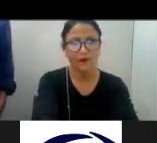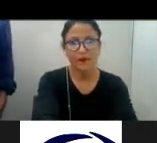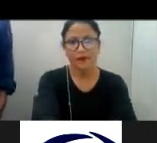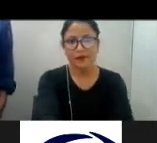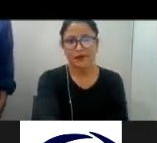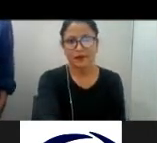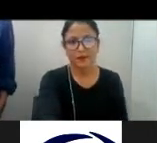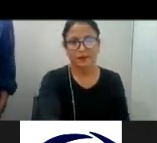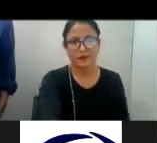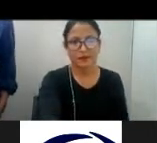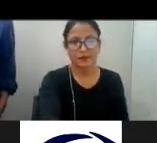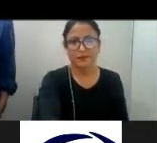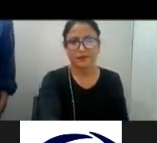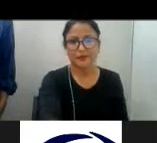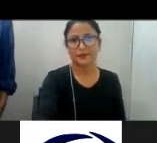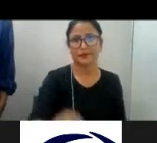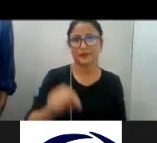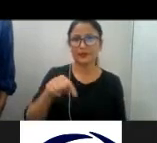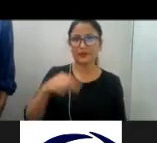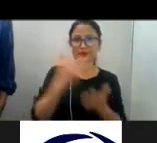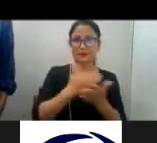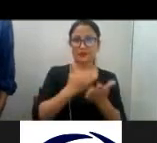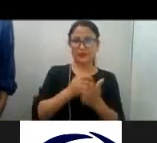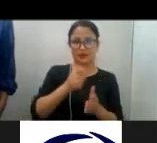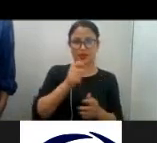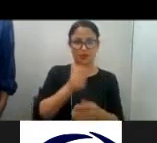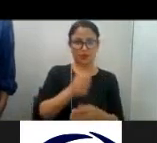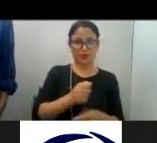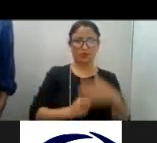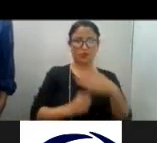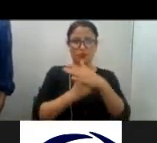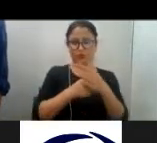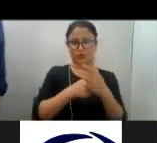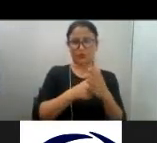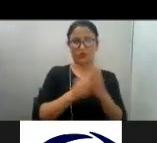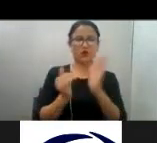कार्यक्रमको प्रमुख अतिथि माननीय